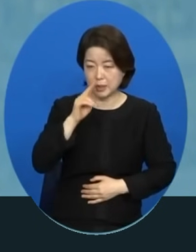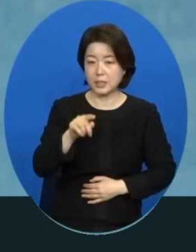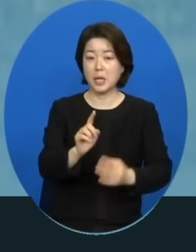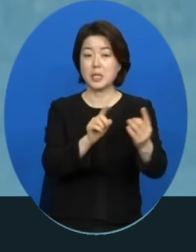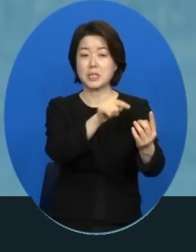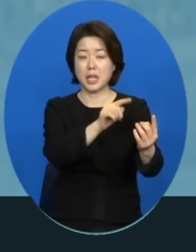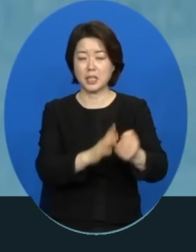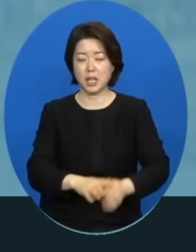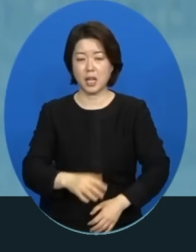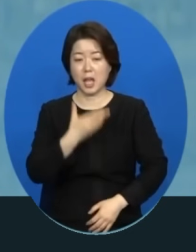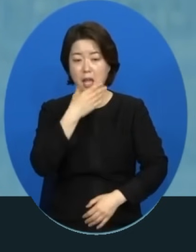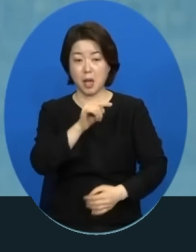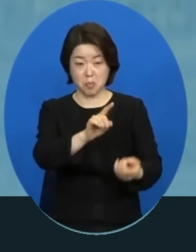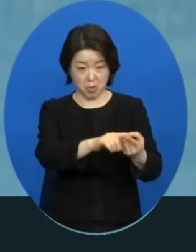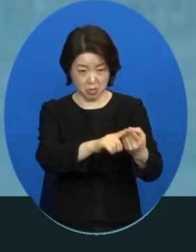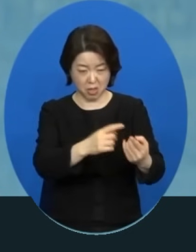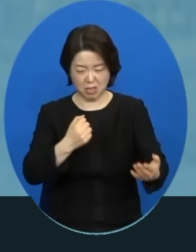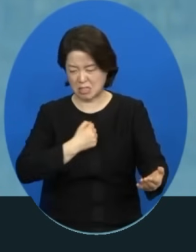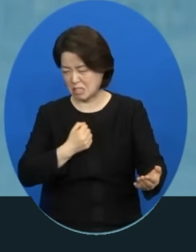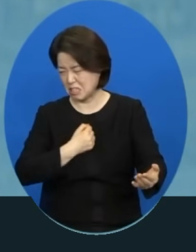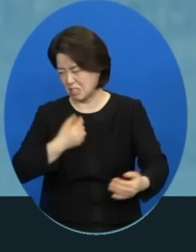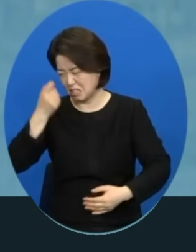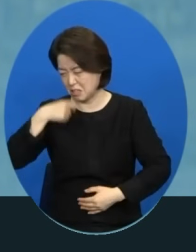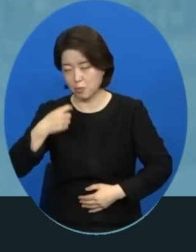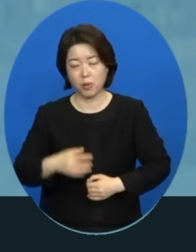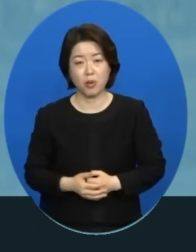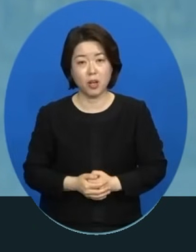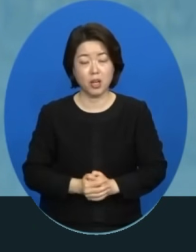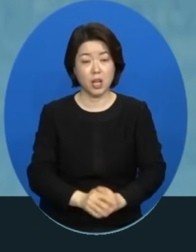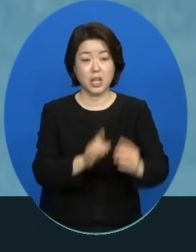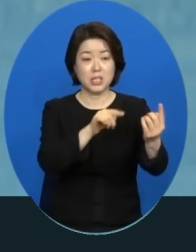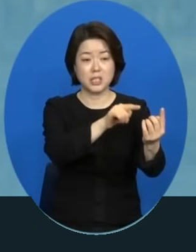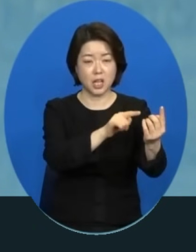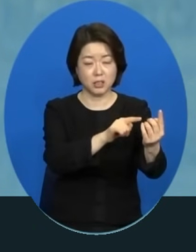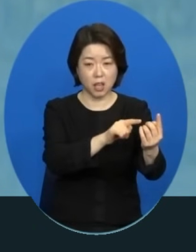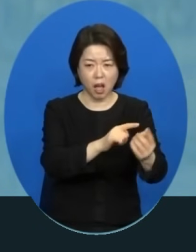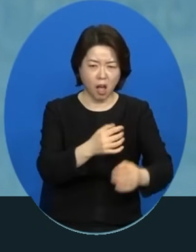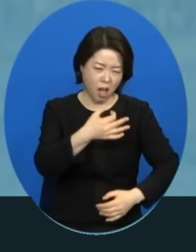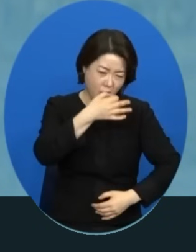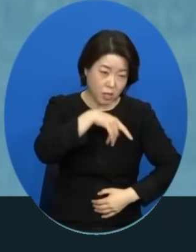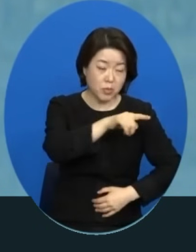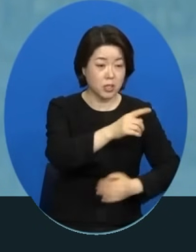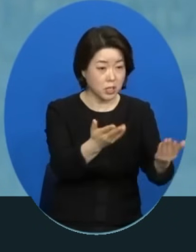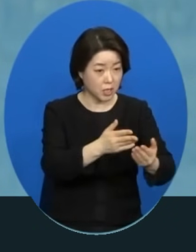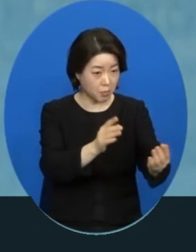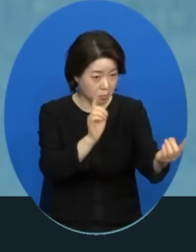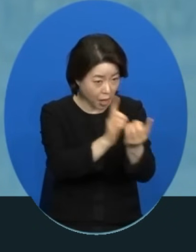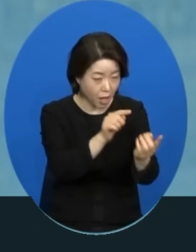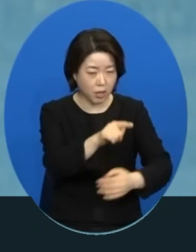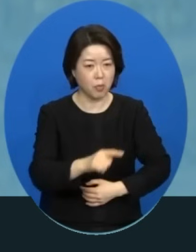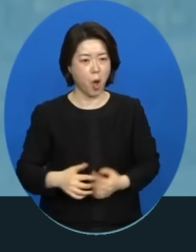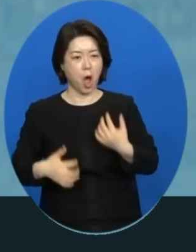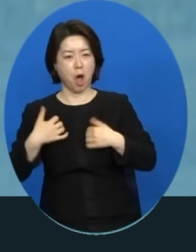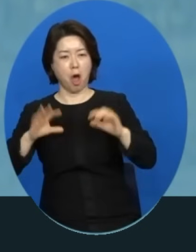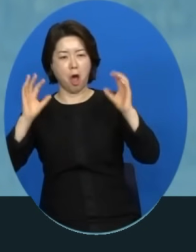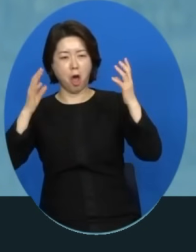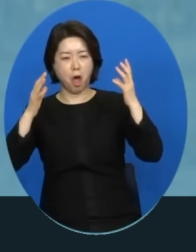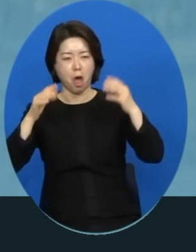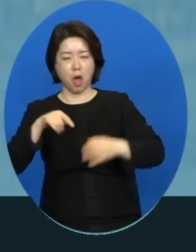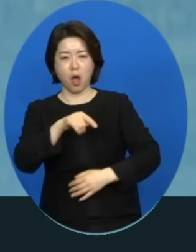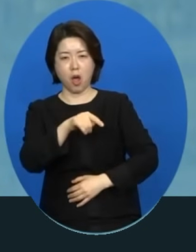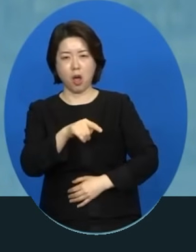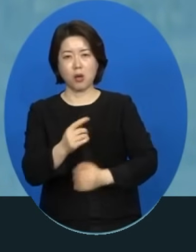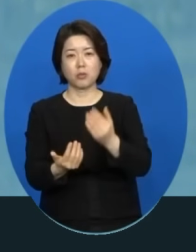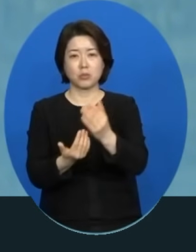행복에 대해서 애통해야 한다, 슬퍼한다는 거예요. 상대의 공경에 대해서는 환호라고 하는 두 딸을 동시에